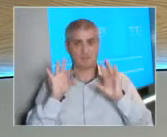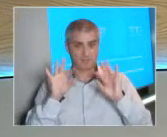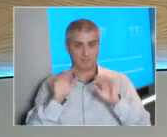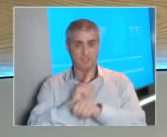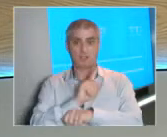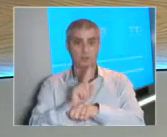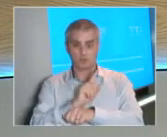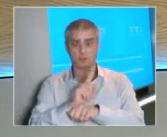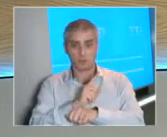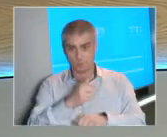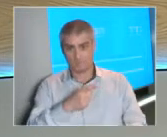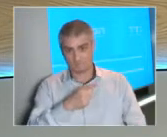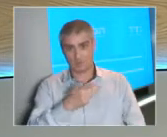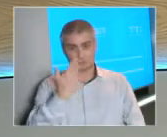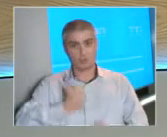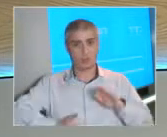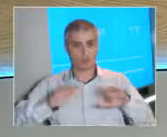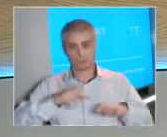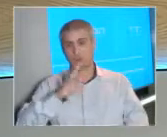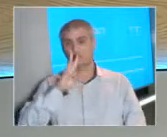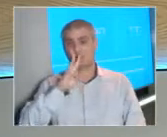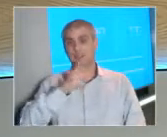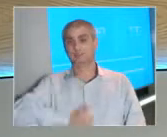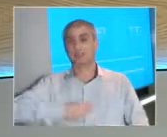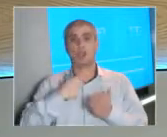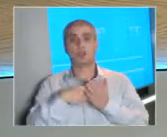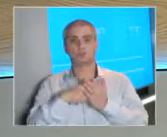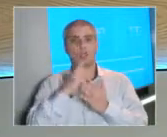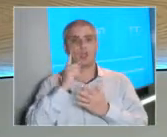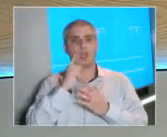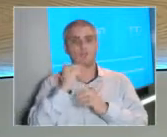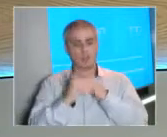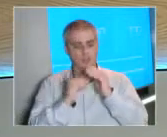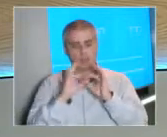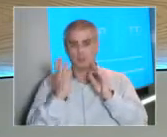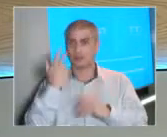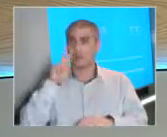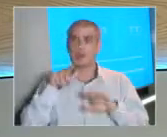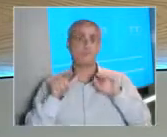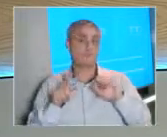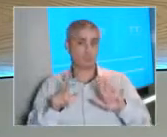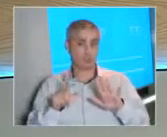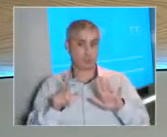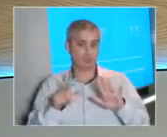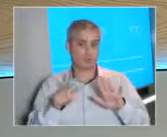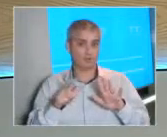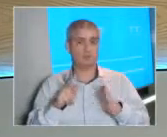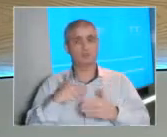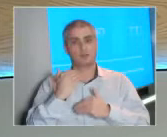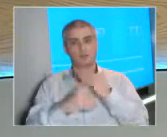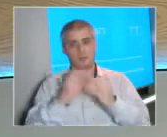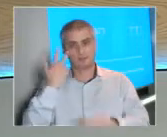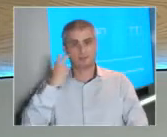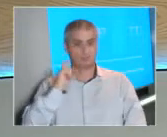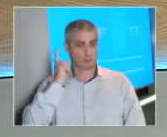בתקופה שנתניהו כיהן כראש הממשלה ושטייניץ כשר האוצר, אבל התהליך החל כבר ב-2007, בעקבות מגעים של 20